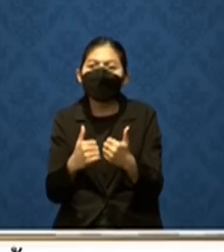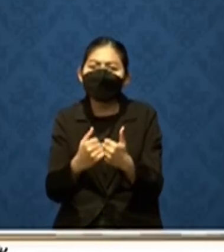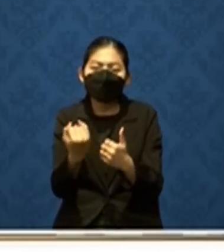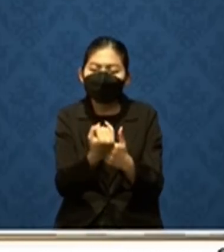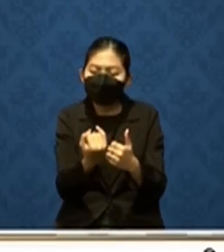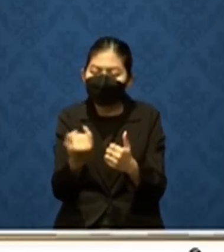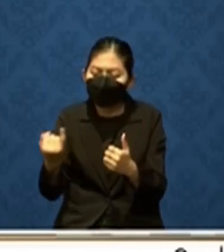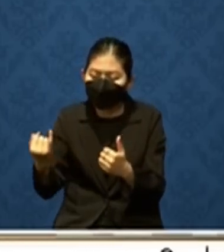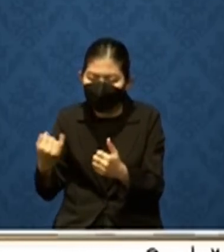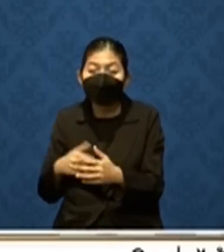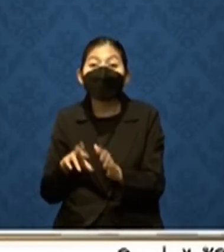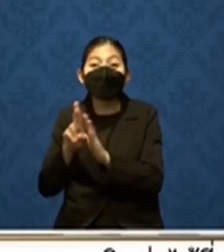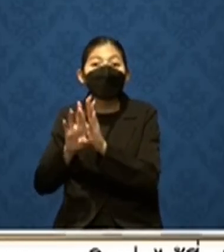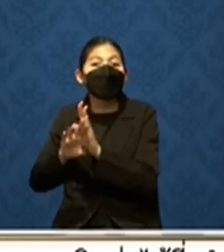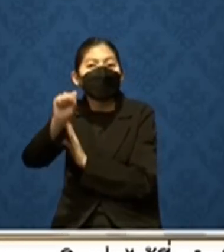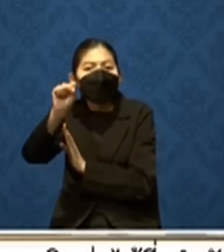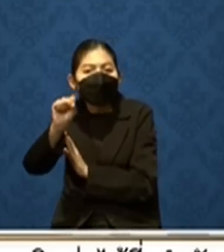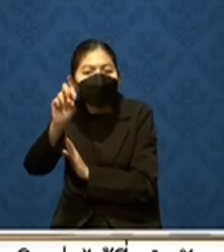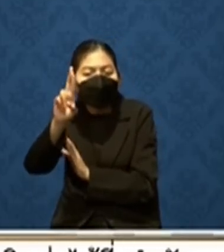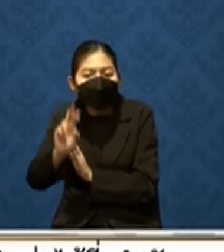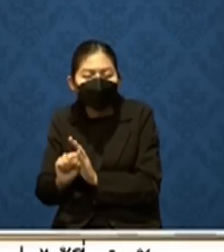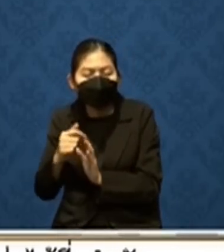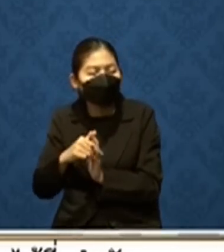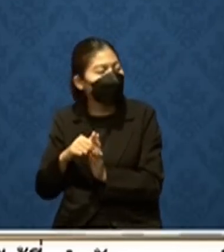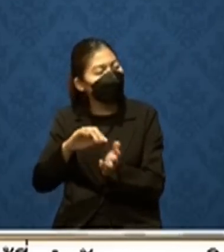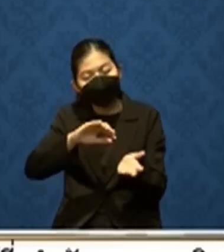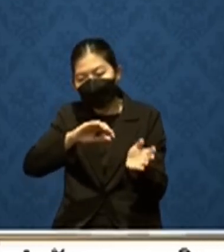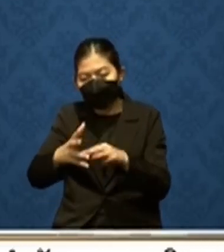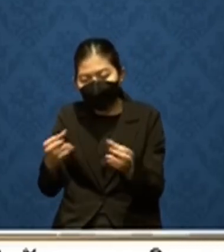มีระบบรัฐบาลของเราถูกทำลายอย่างย่อยยับ